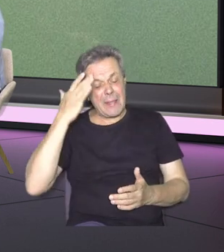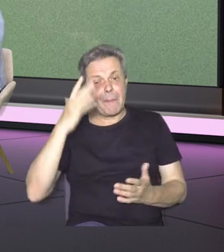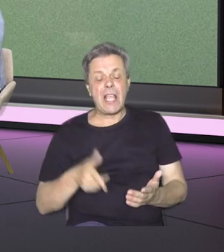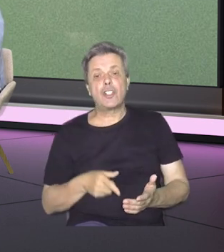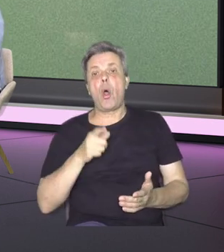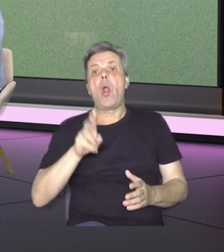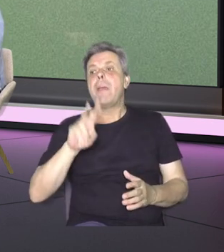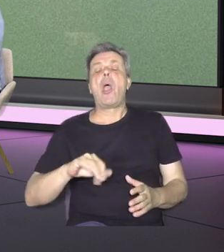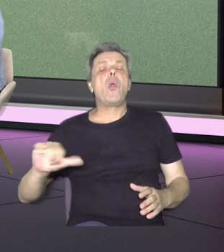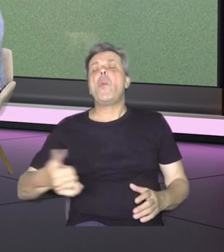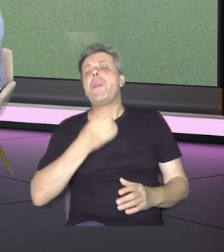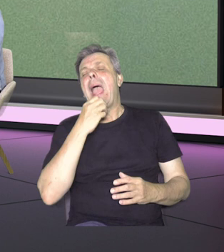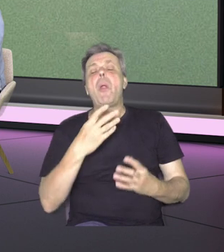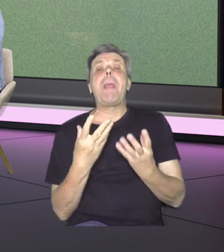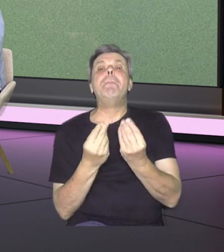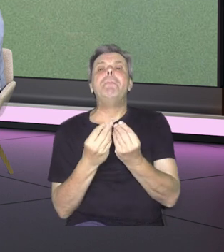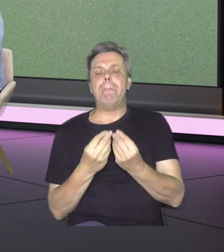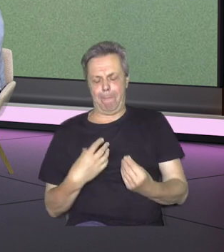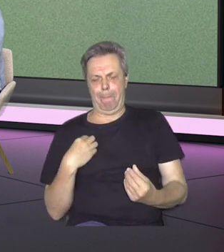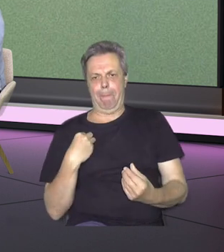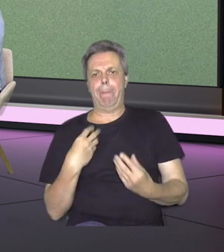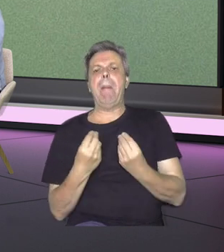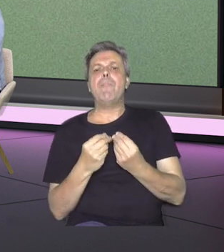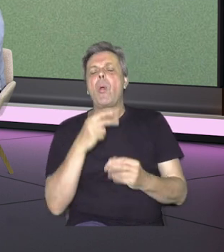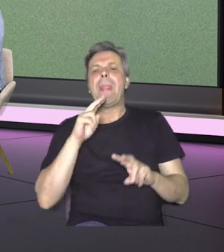imaju najbolji pamuk na svijetu.